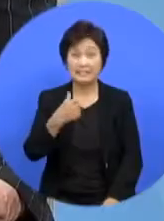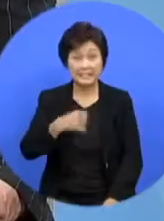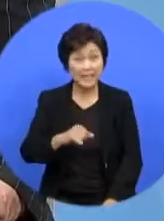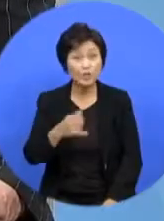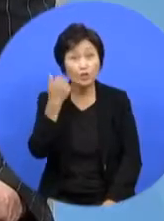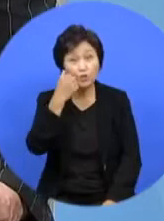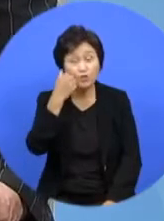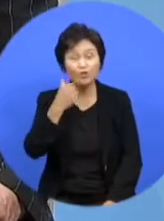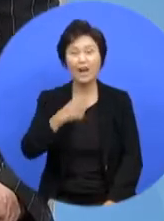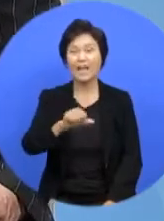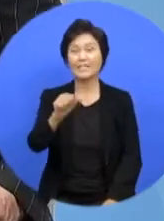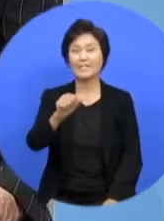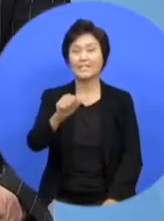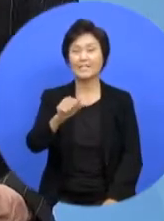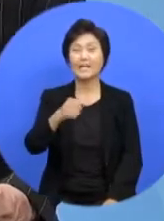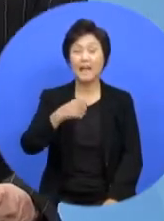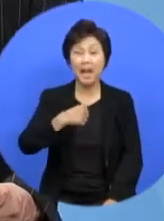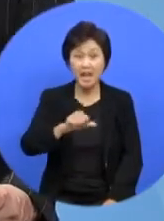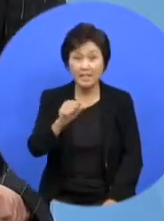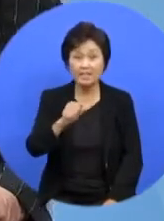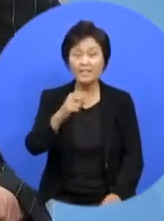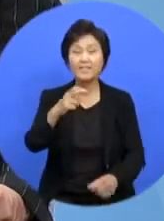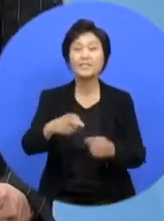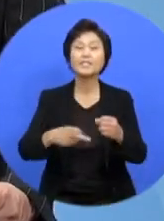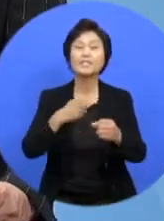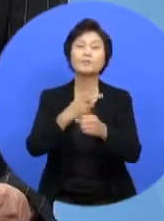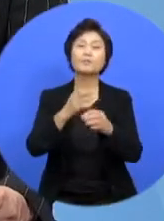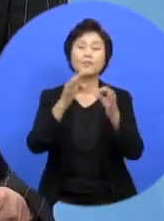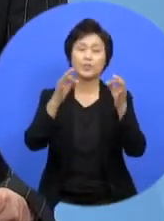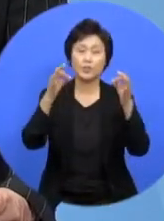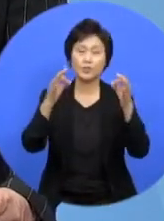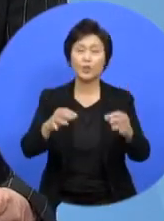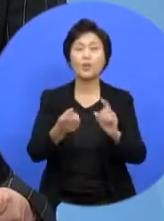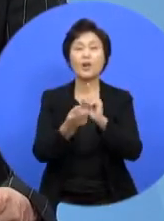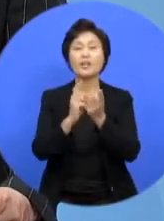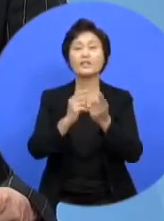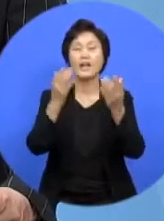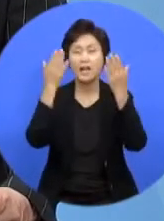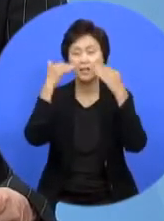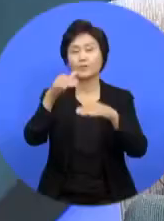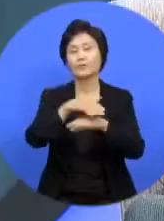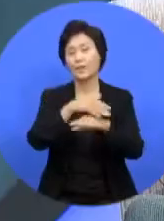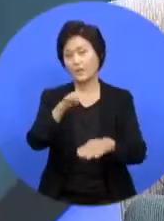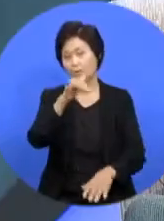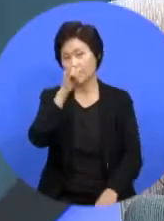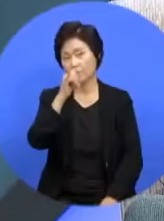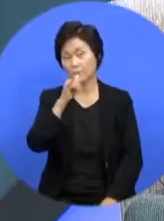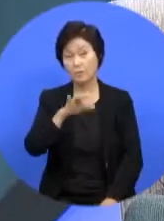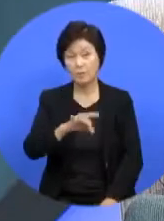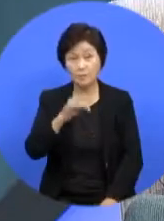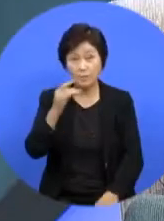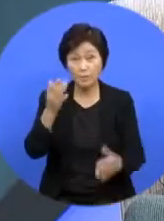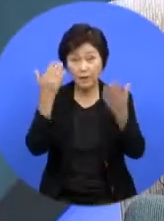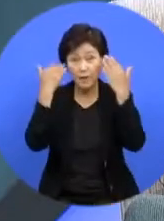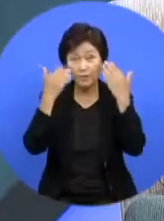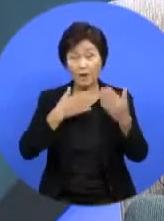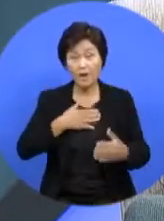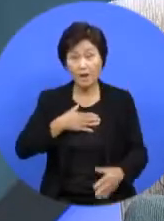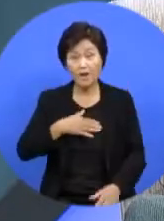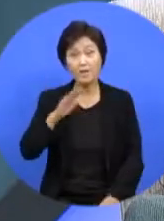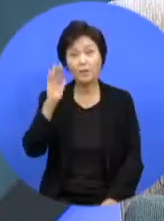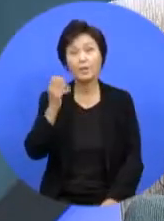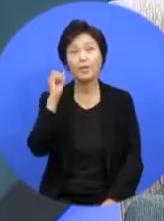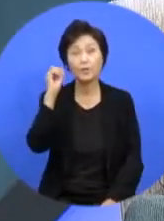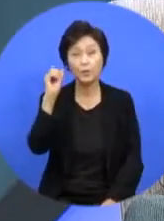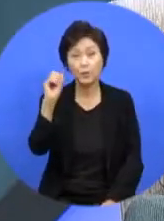지금 여기 다니잖아요. 그러고 있습니다. 그러면 처음에 예. 처음에는 이 학교를 어떻게 알게 됐어요? 저는 목사님하고 네. 먼저 그 인연이 좀 있었어요.